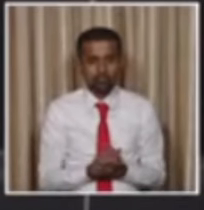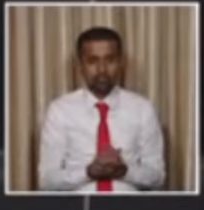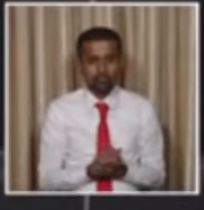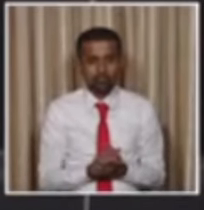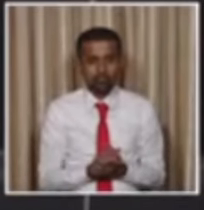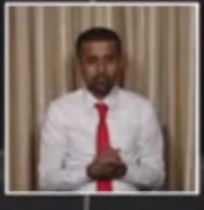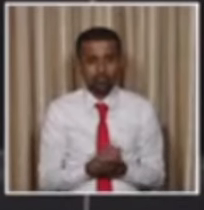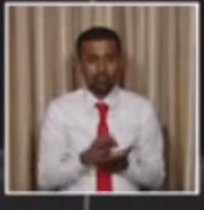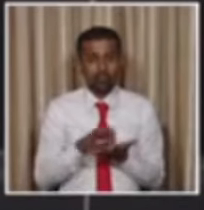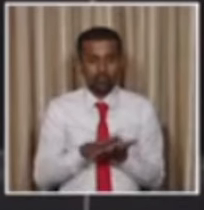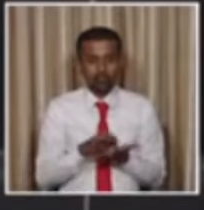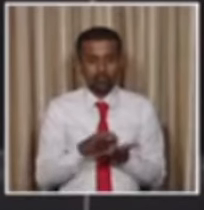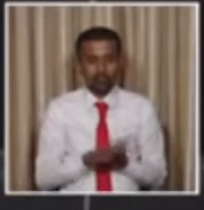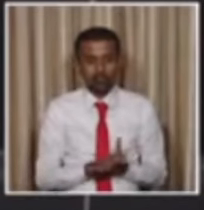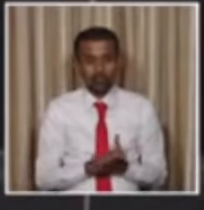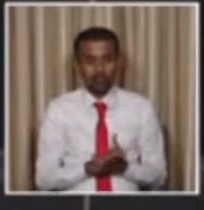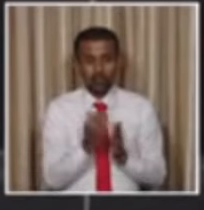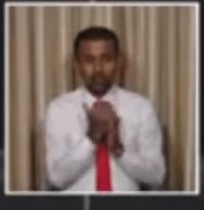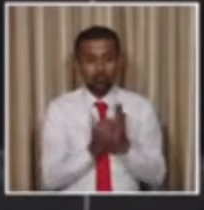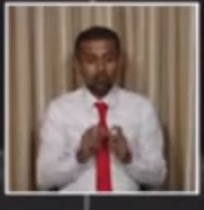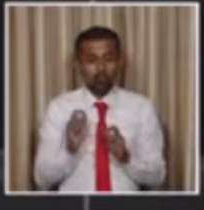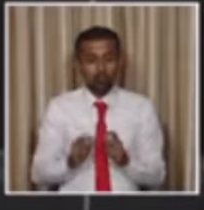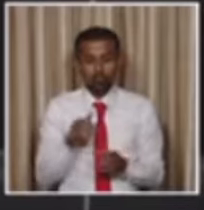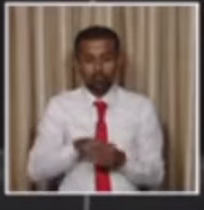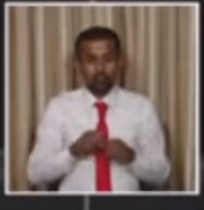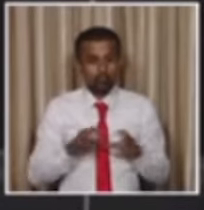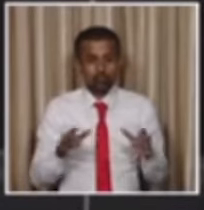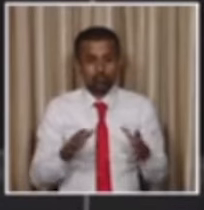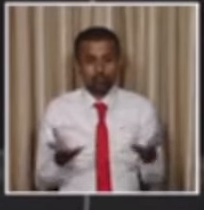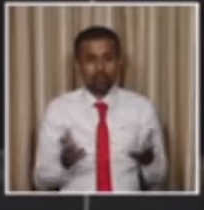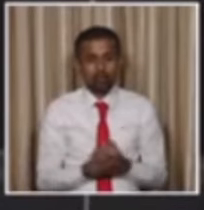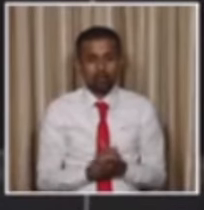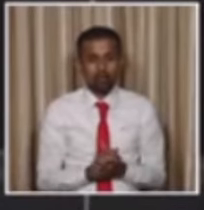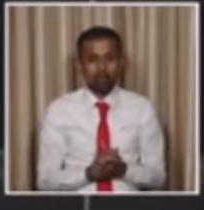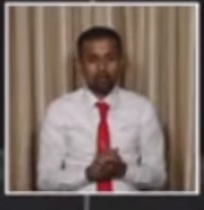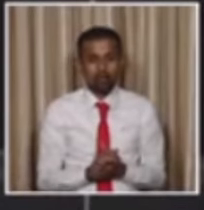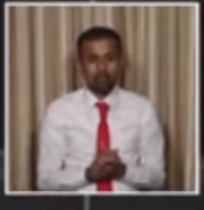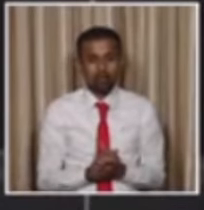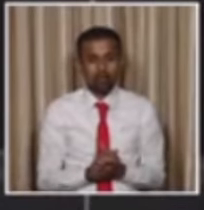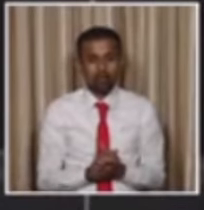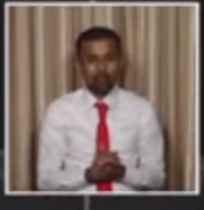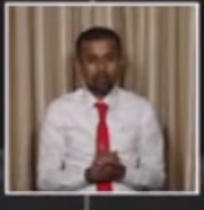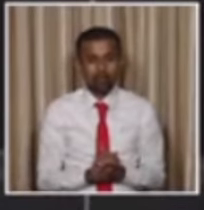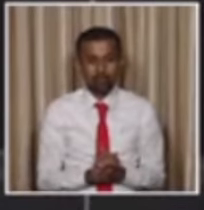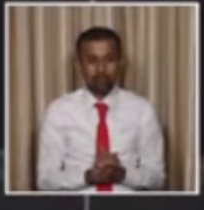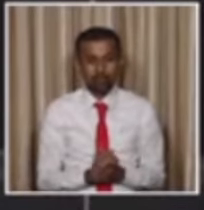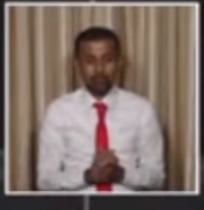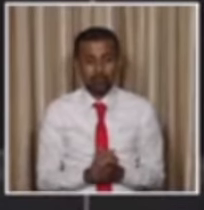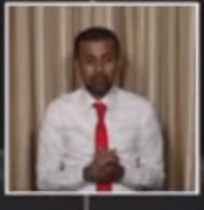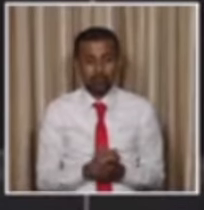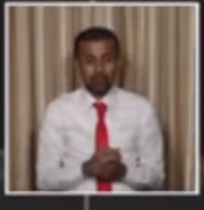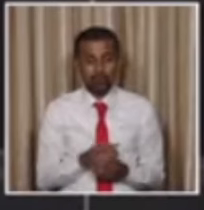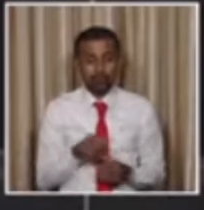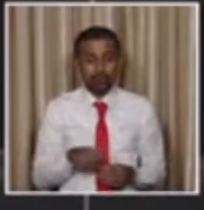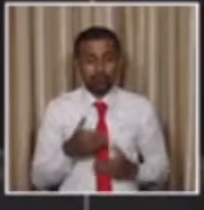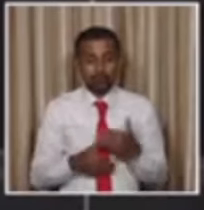යම් යම් ස්ථාවර නියෝග විවස්තදායක සභාවේ ක්‍රියාත්මක වෙනවා කියලා කියන්නත් බෑ. ඒ නිසා අපි එතන